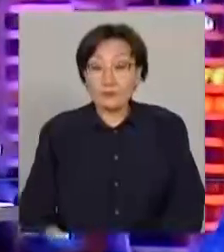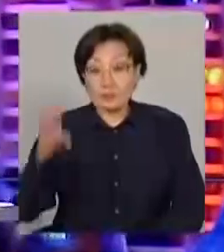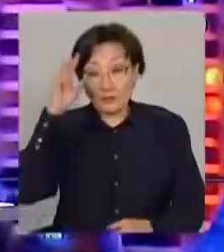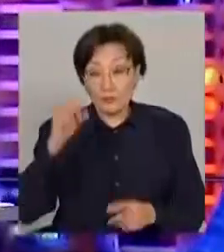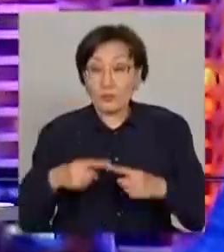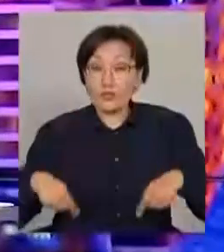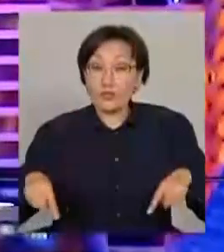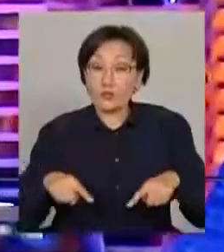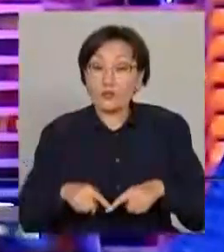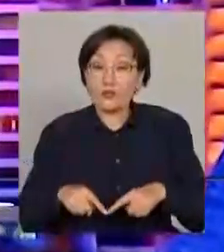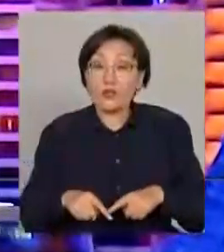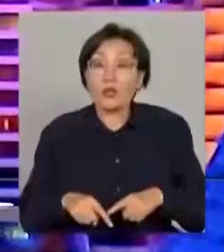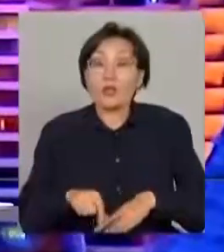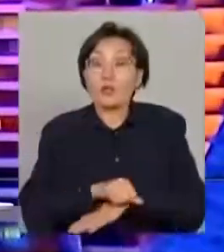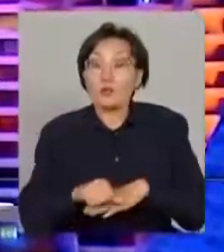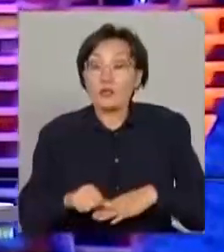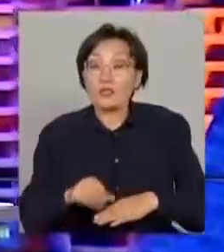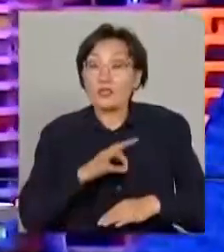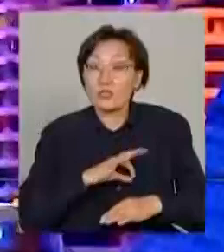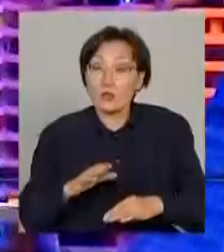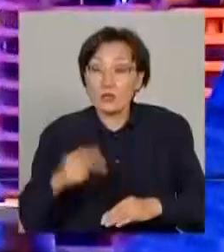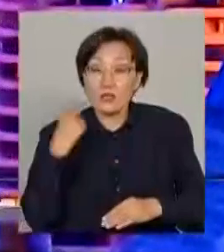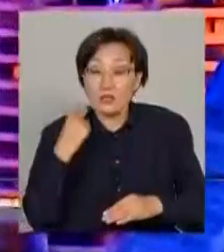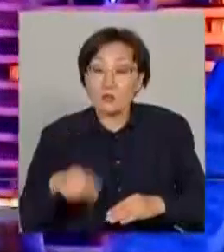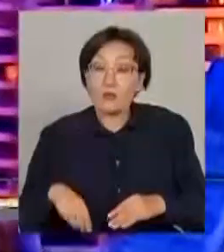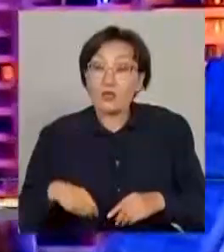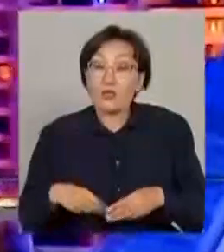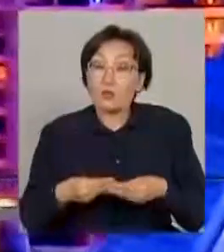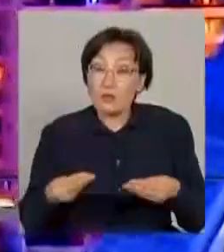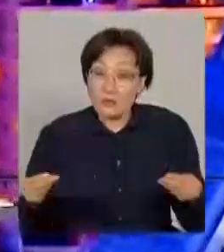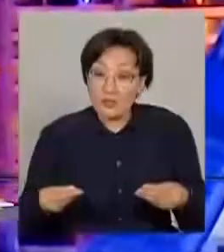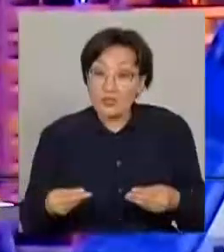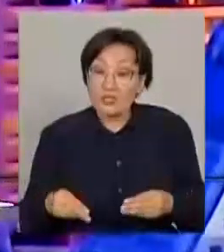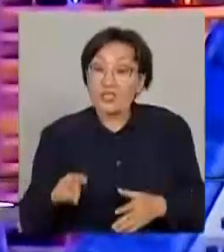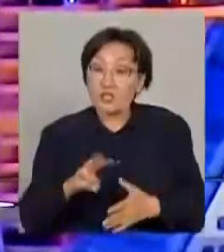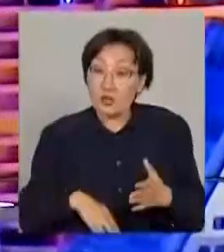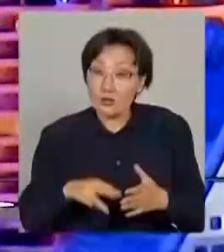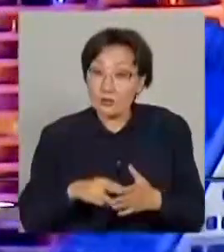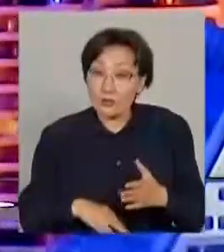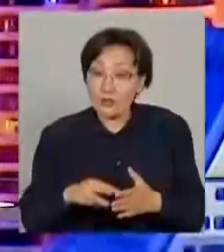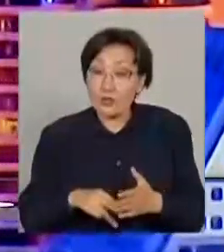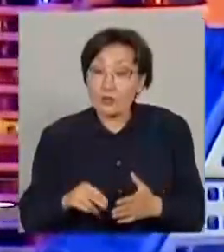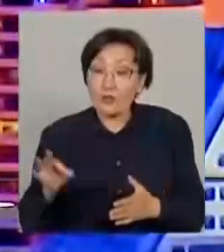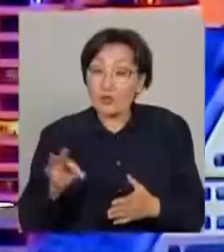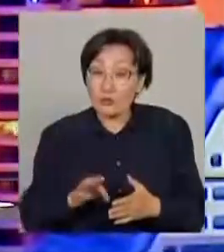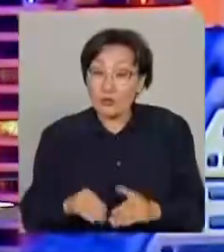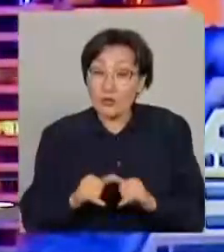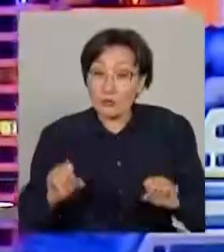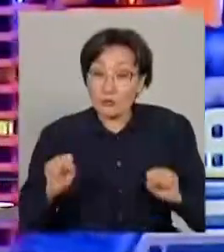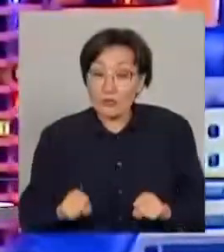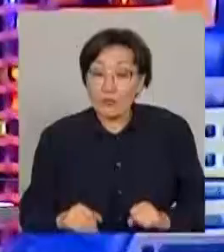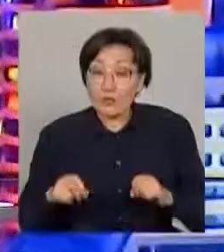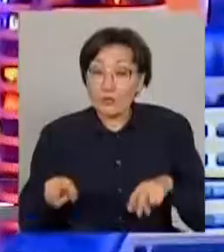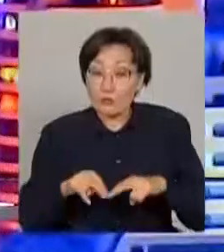Мемлекеттік органдарға сырттан тиімсіз қарыз тарағаны үшін салынатын айыппұл мөлшері артуы мүмкін. Парламенттің бірлескен отырысында жоғары